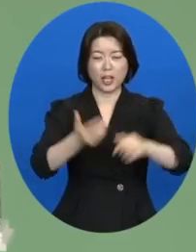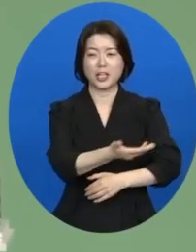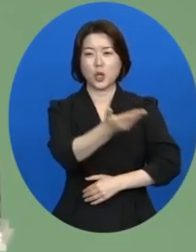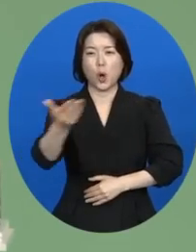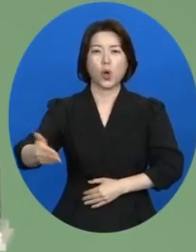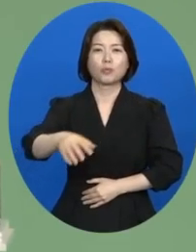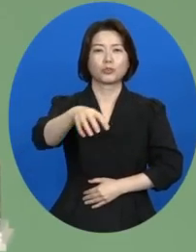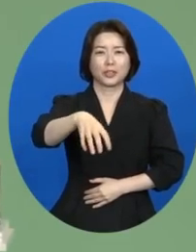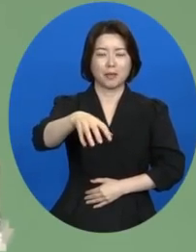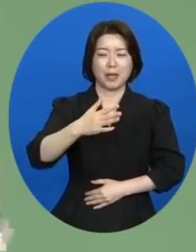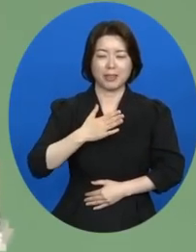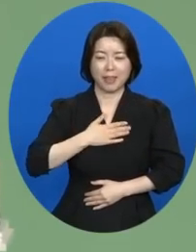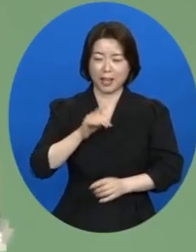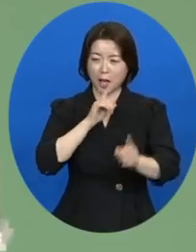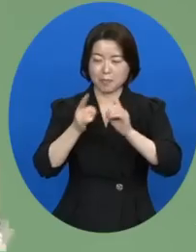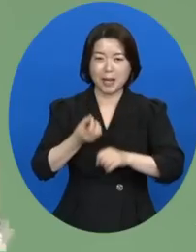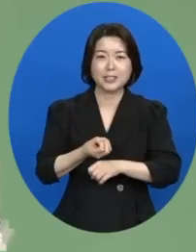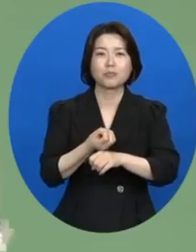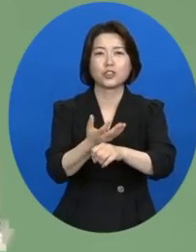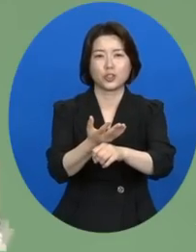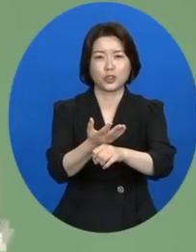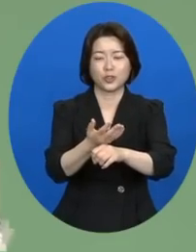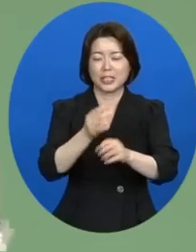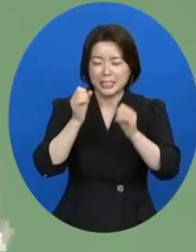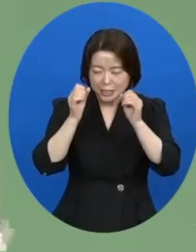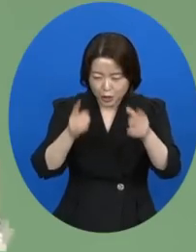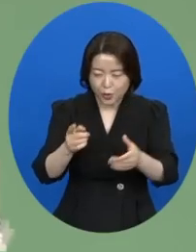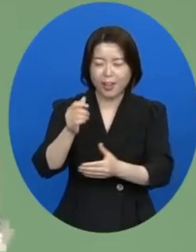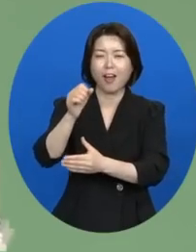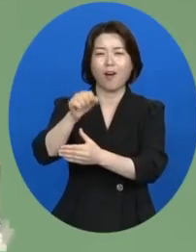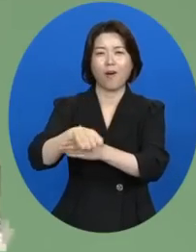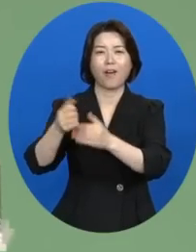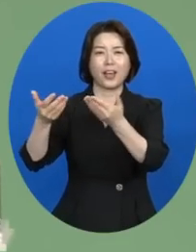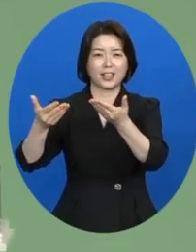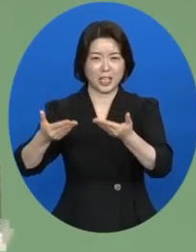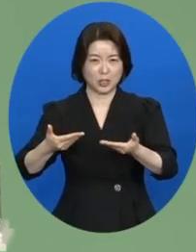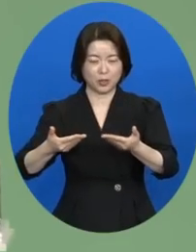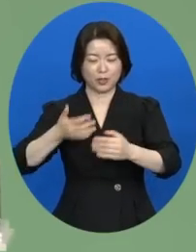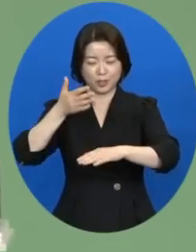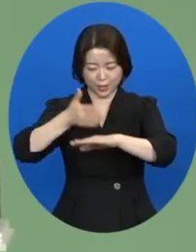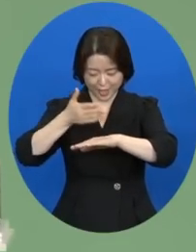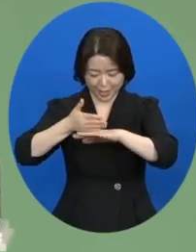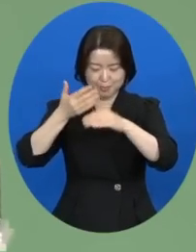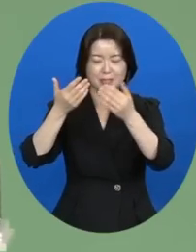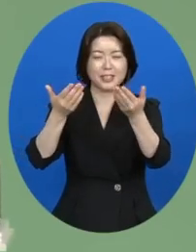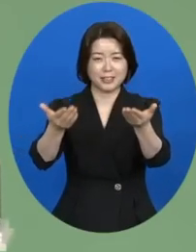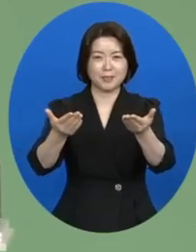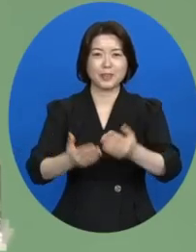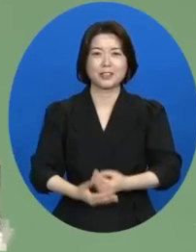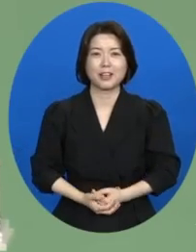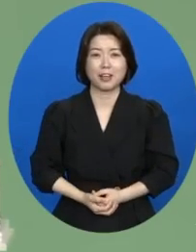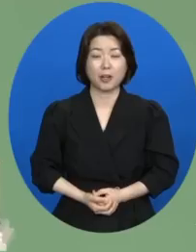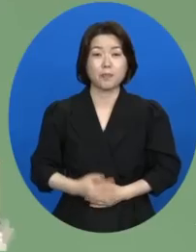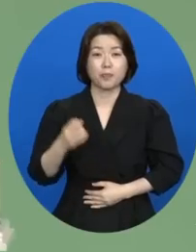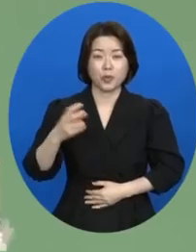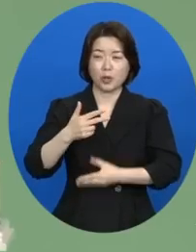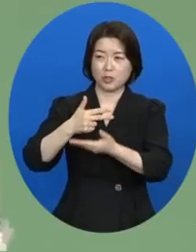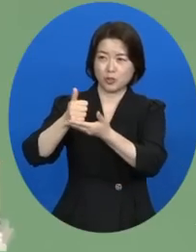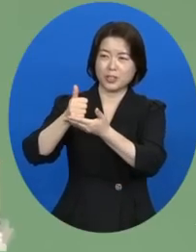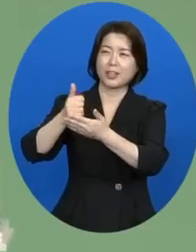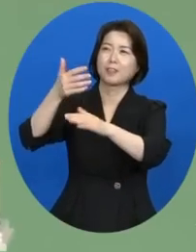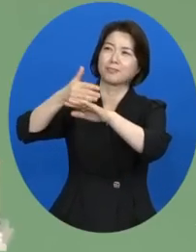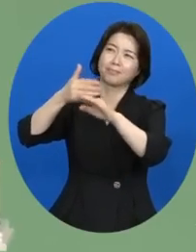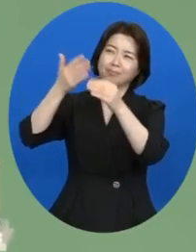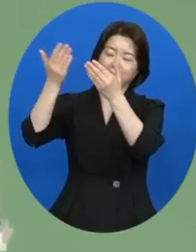앞에 말씀을 나눌 수 있는 기회를 허락해 주셔서 감사드립니다. 그리고 주님께